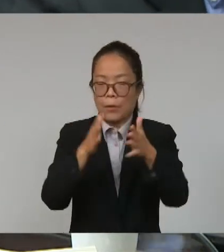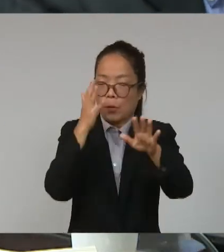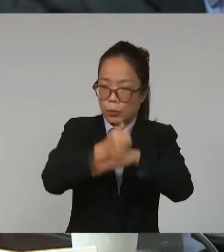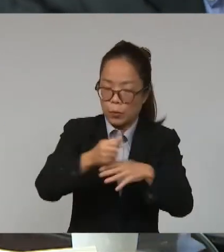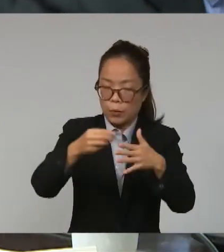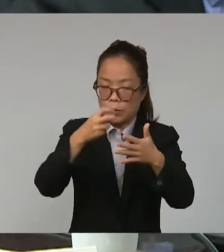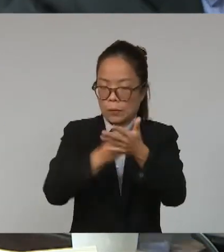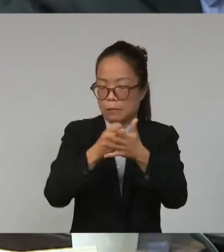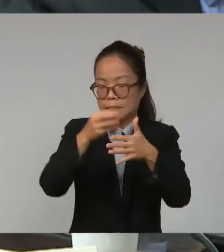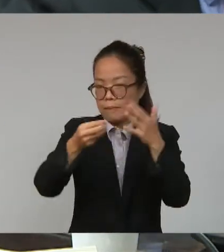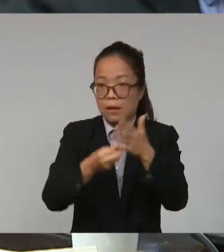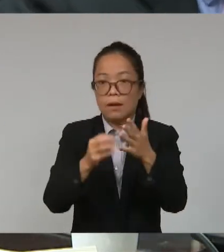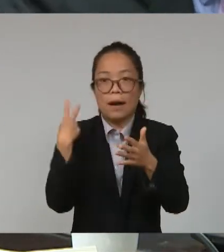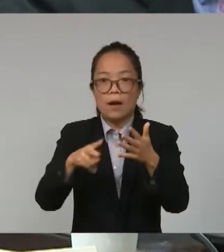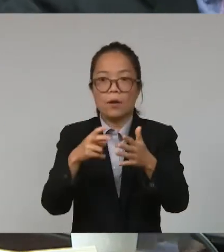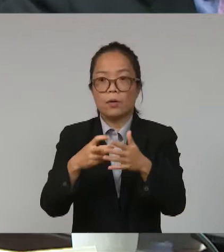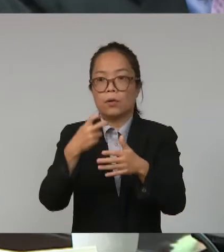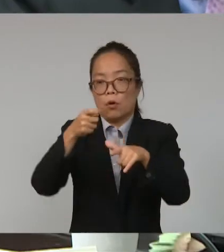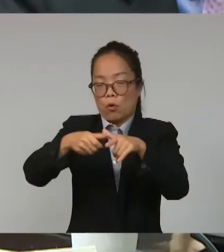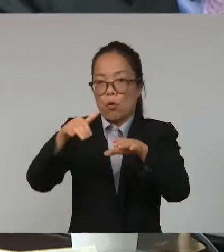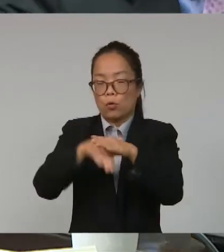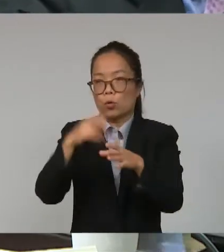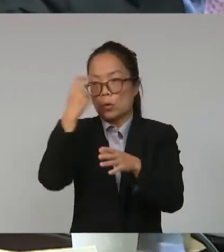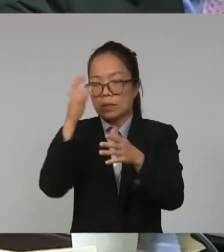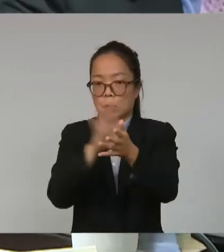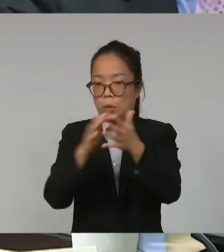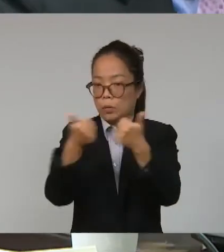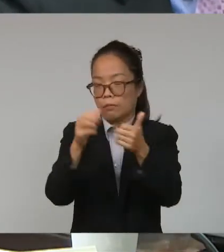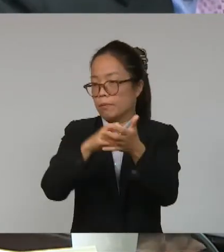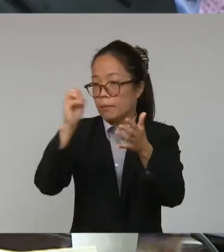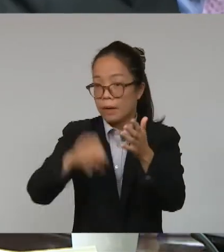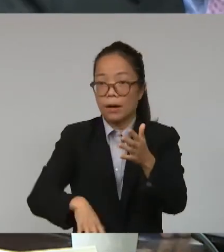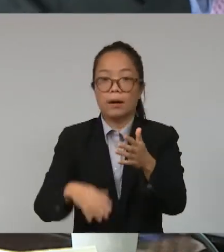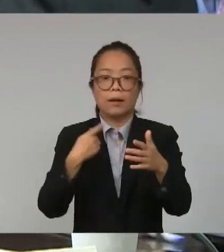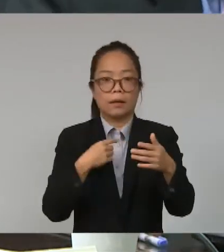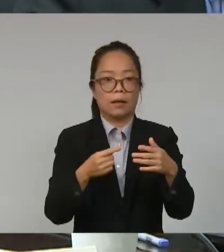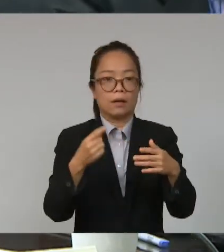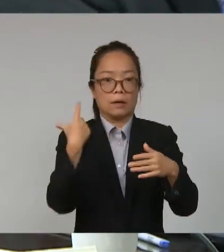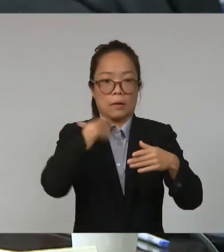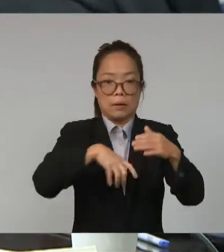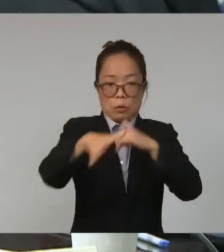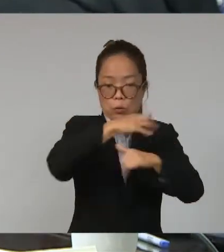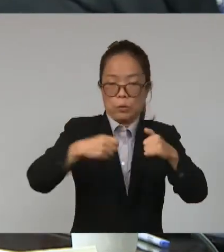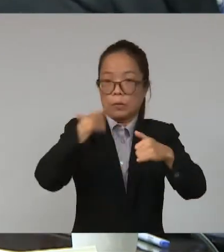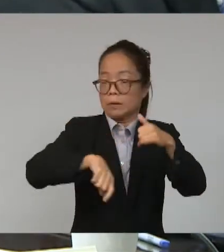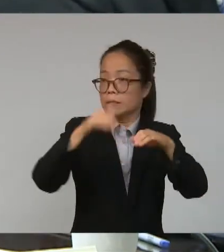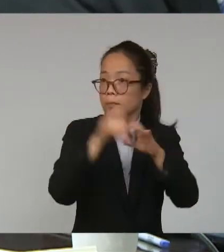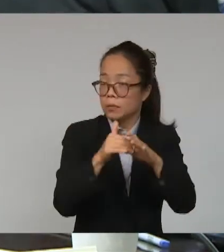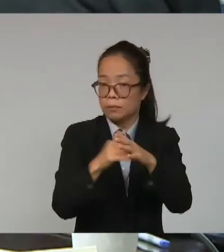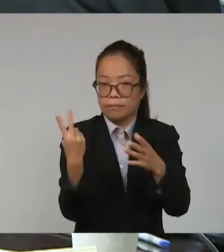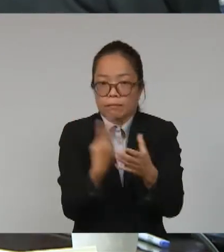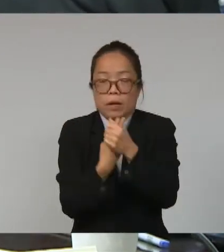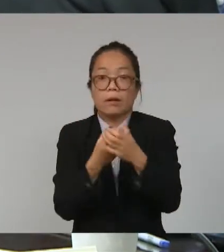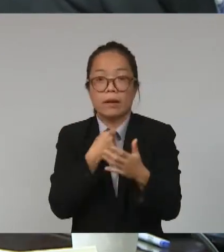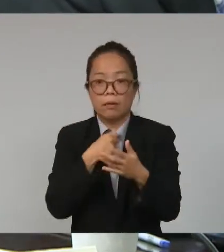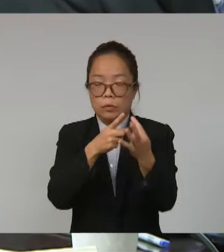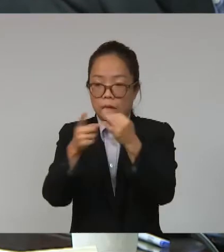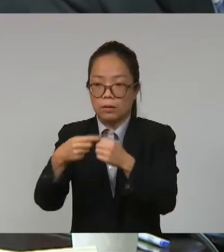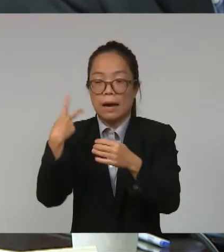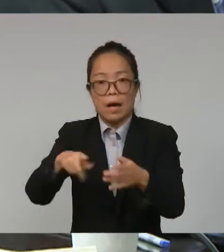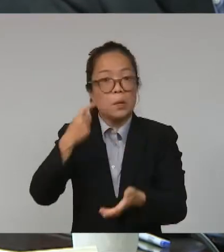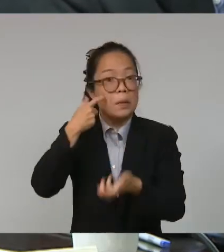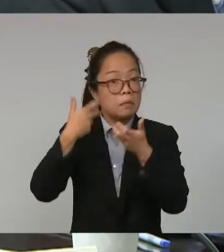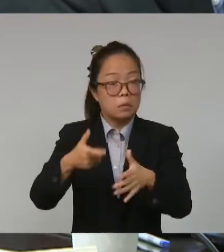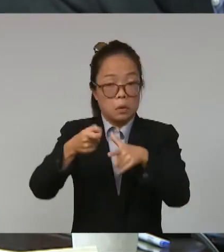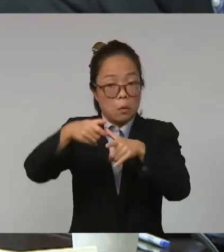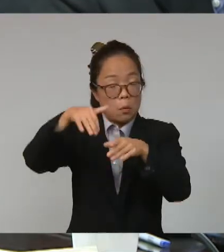投审议委员会、公投与大选合并举行等等诉求，也强调公投是国民主权的